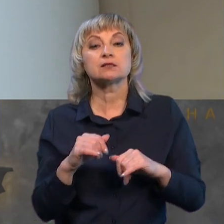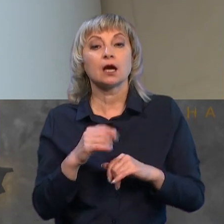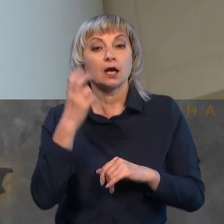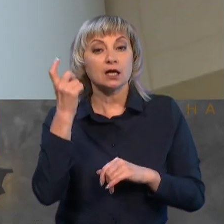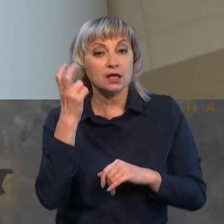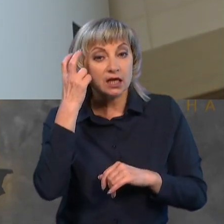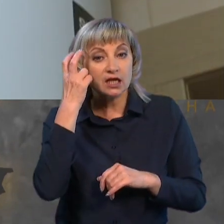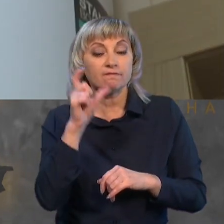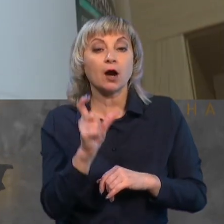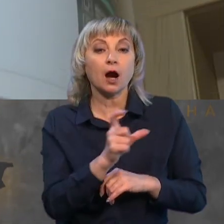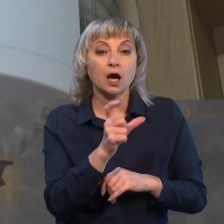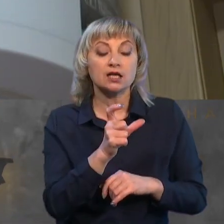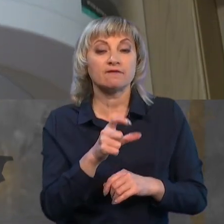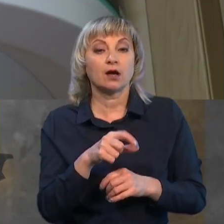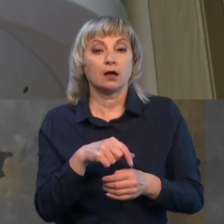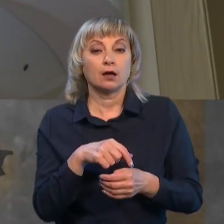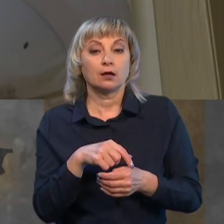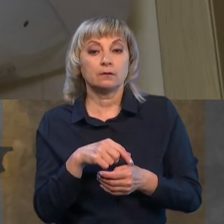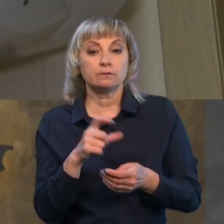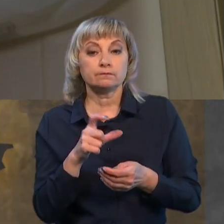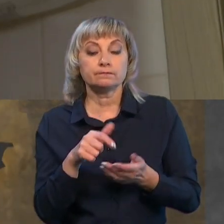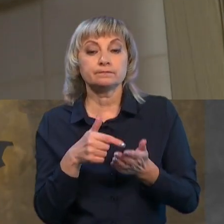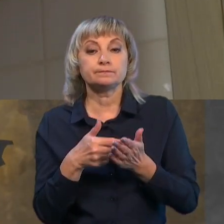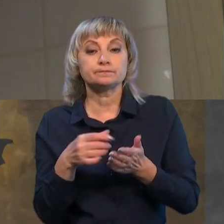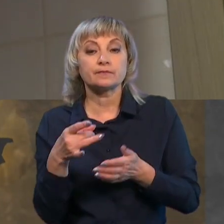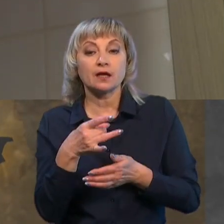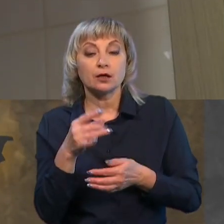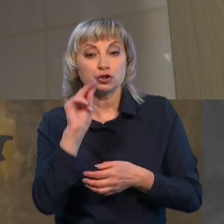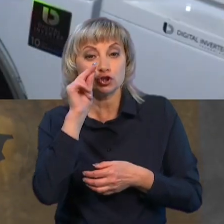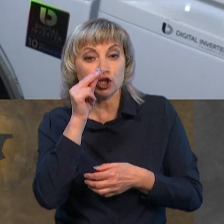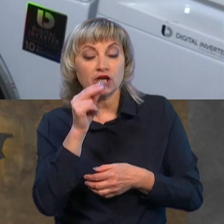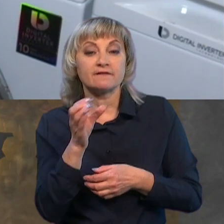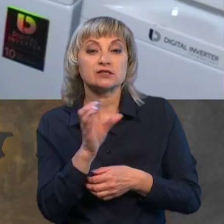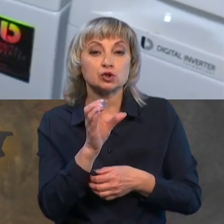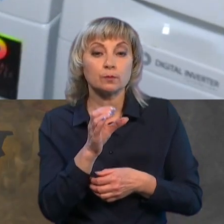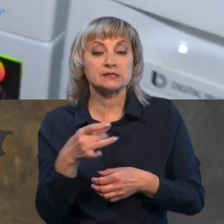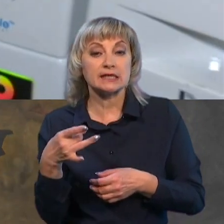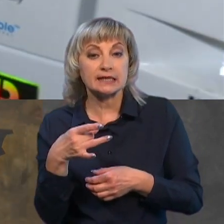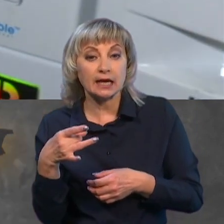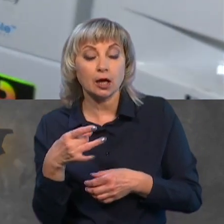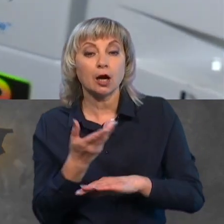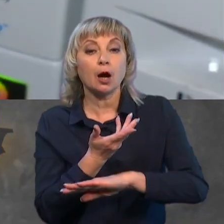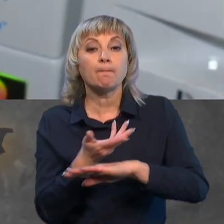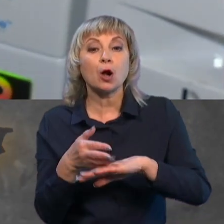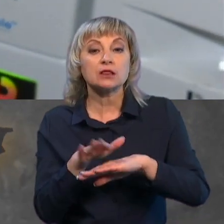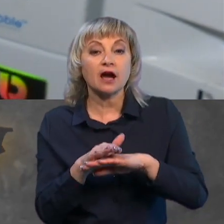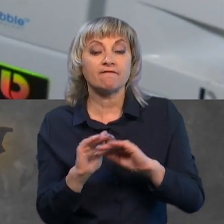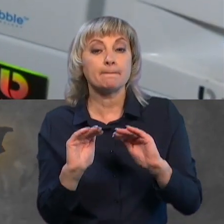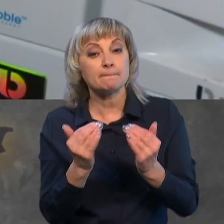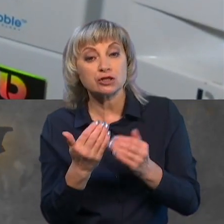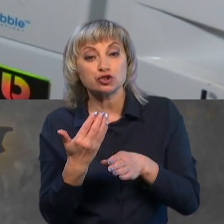Харків, між Києвом і Харковом цей регіон також, от Чернігів, Суми, Сумський регіон, Полтава менш, ну,